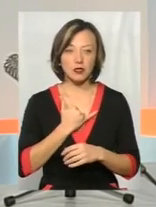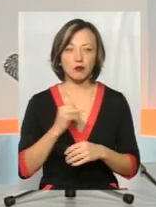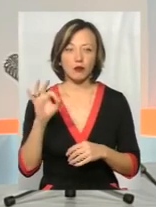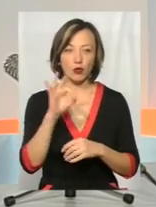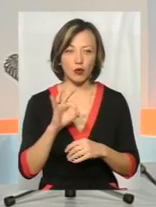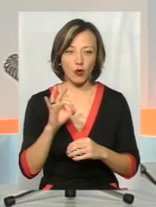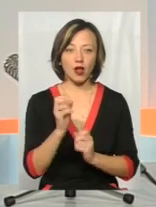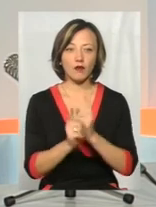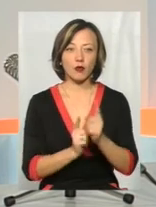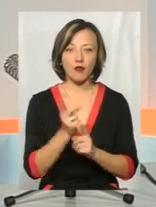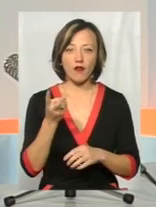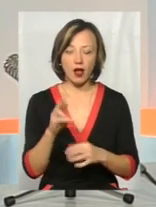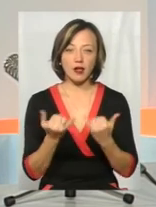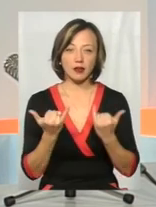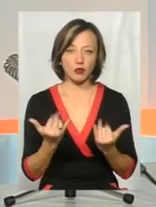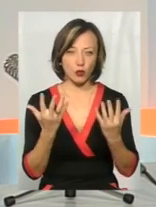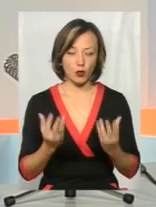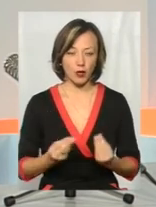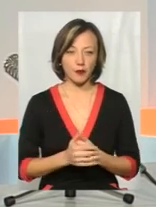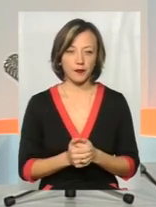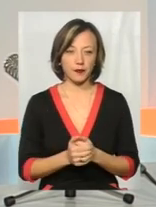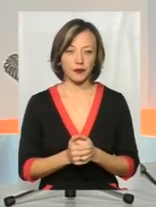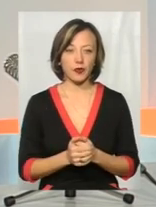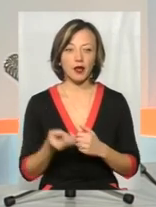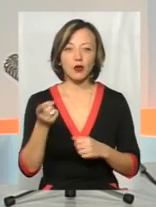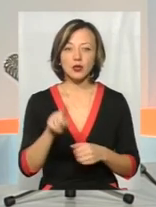стосовно реформування на сьогодні. Оскільки